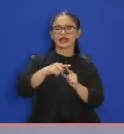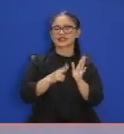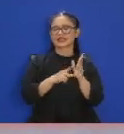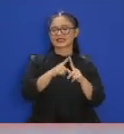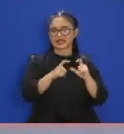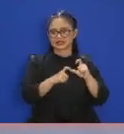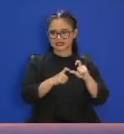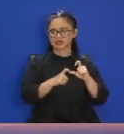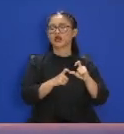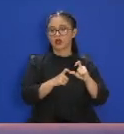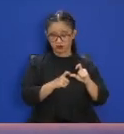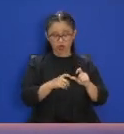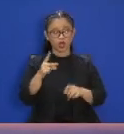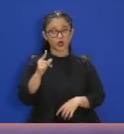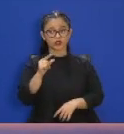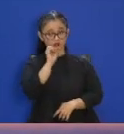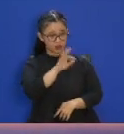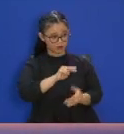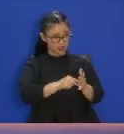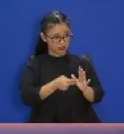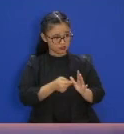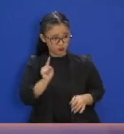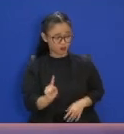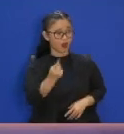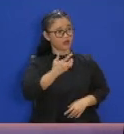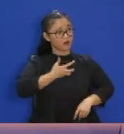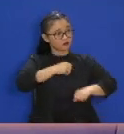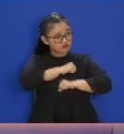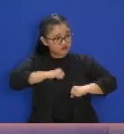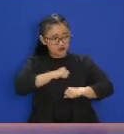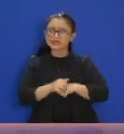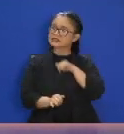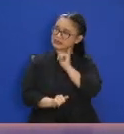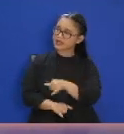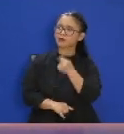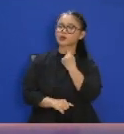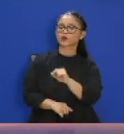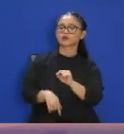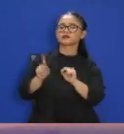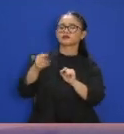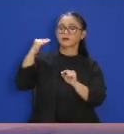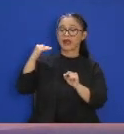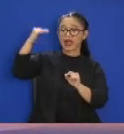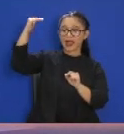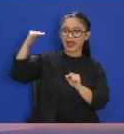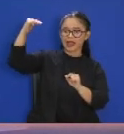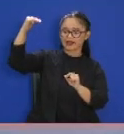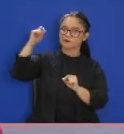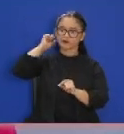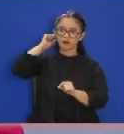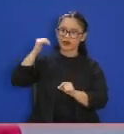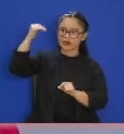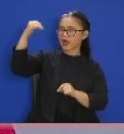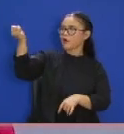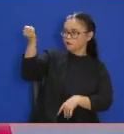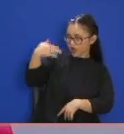Sejak itu benar-benar pengen jadi atlet. Iya, soalnya kakak kan bilang, "Kamu kan udah